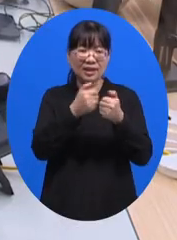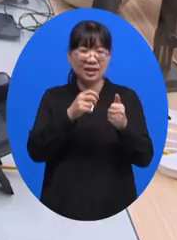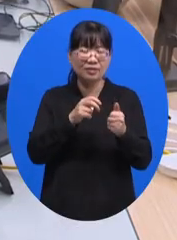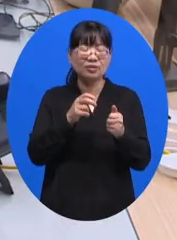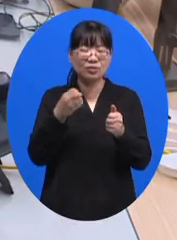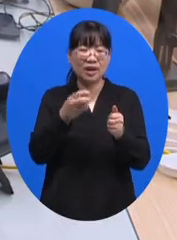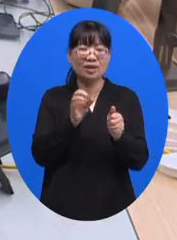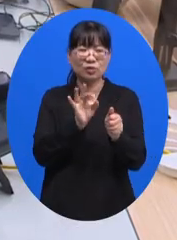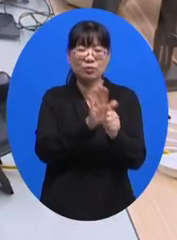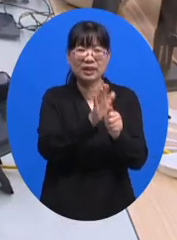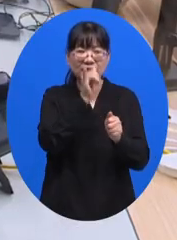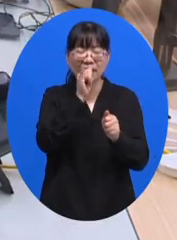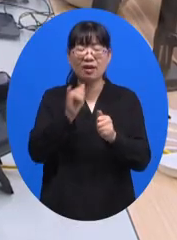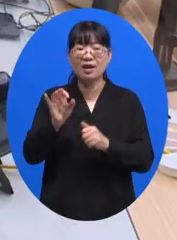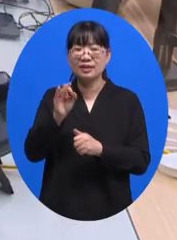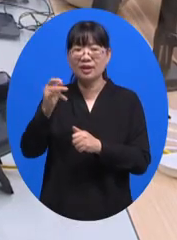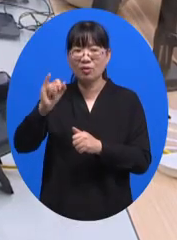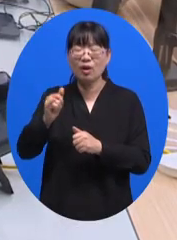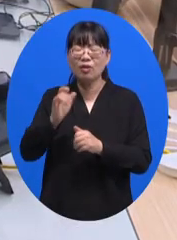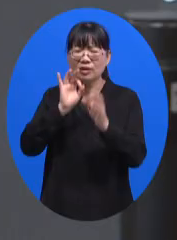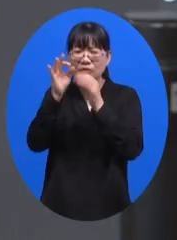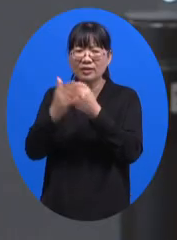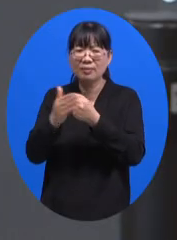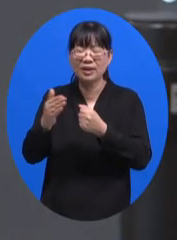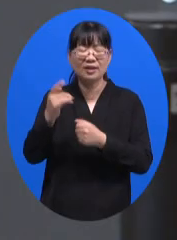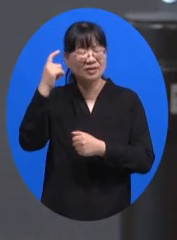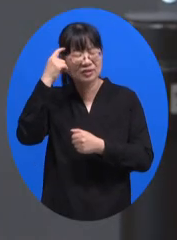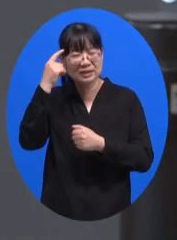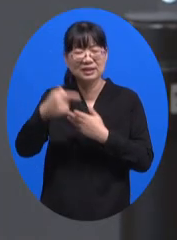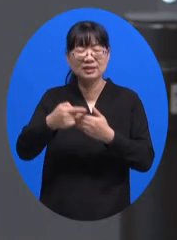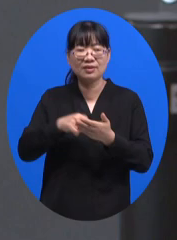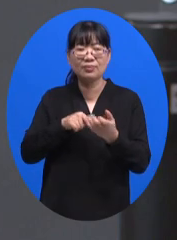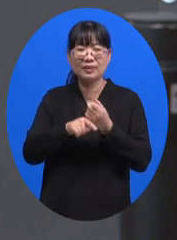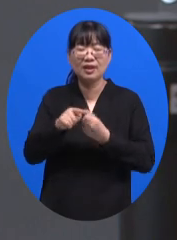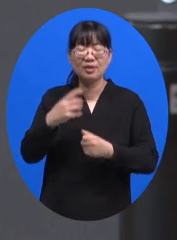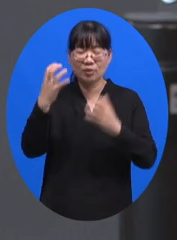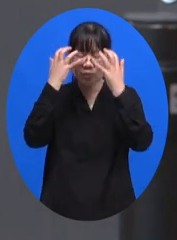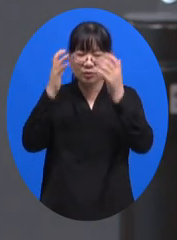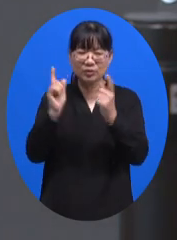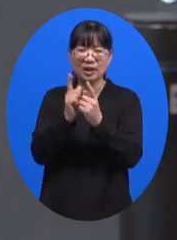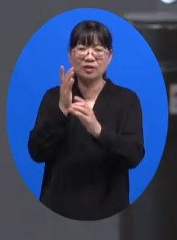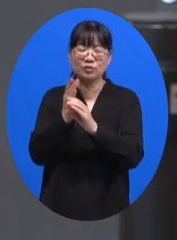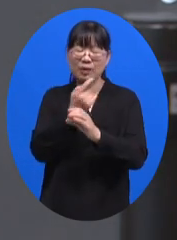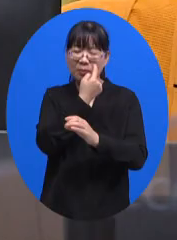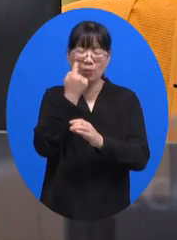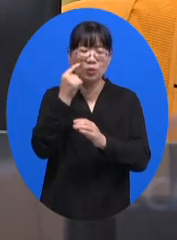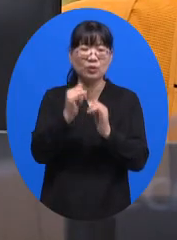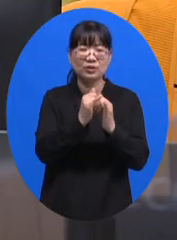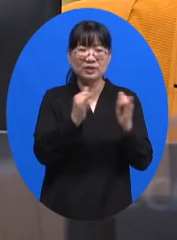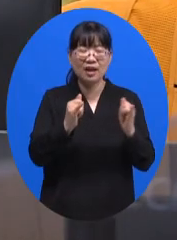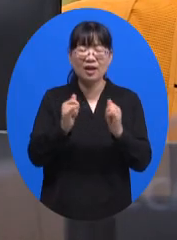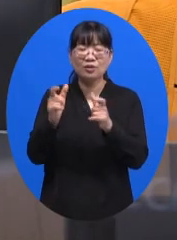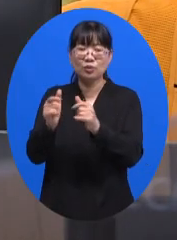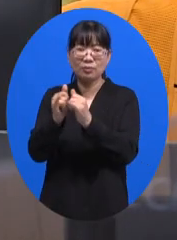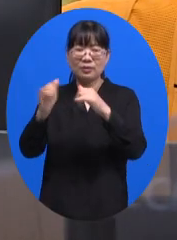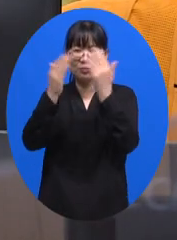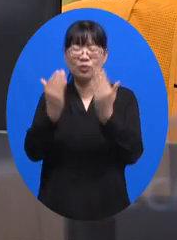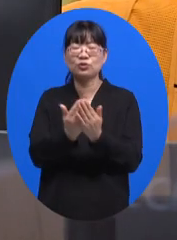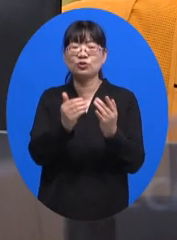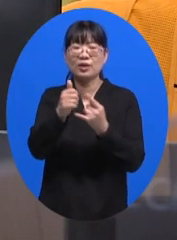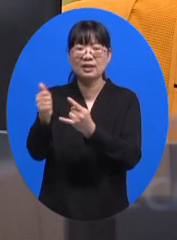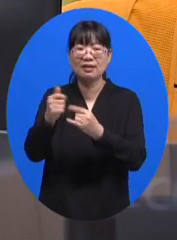밖에 경기도는 이태원 참사로 인해 정신적, 심리적 고통을 받고 있는 목격자나 전 도민을 대상으로